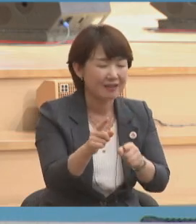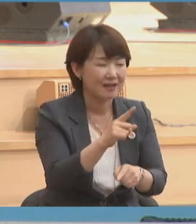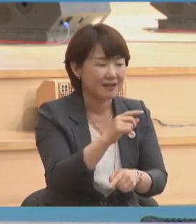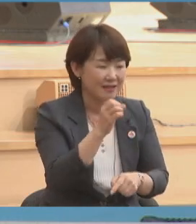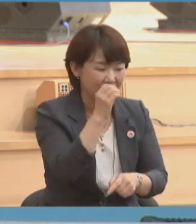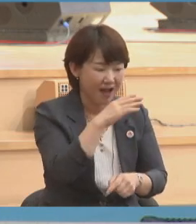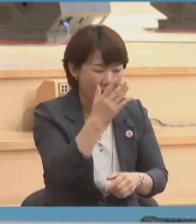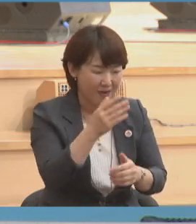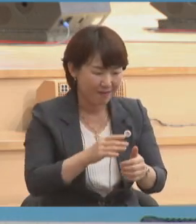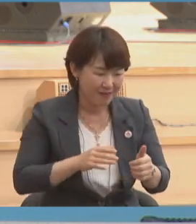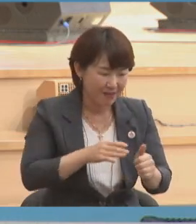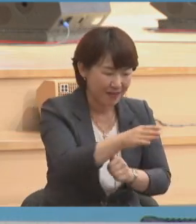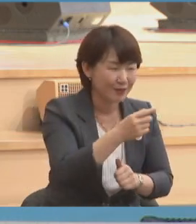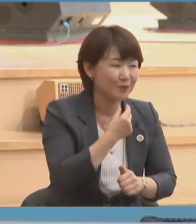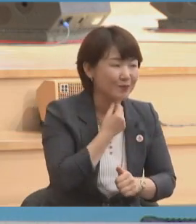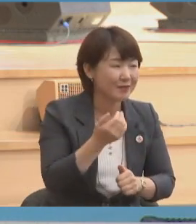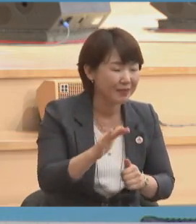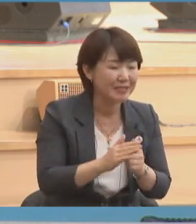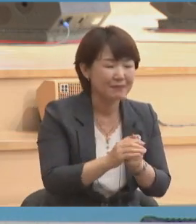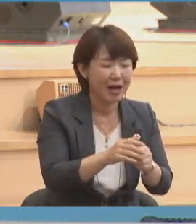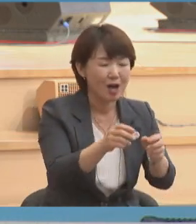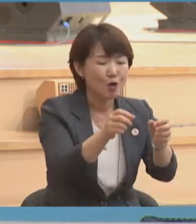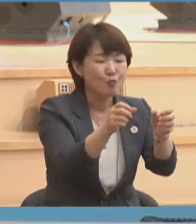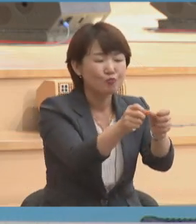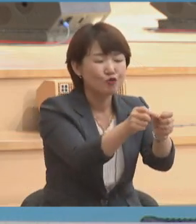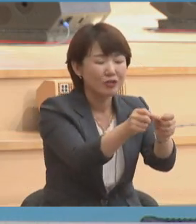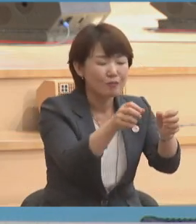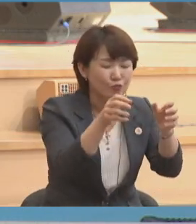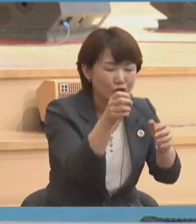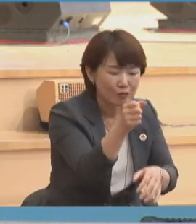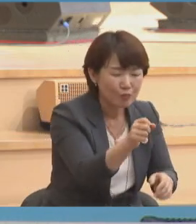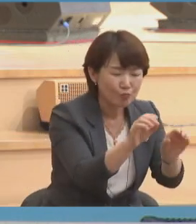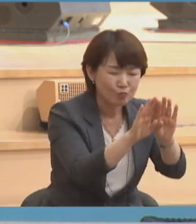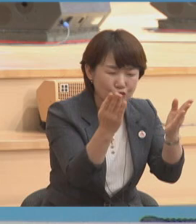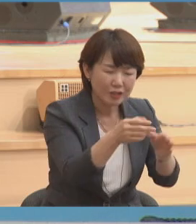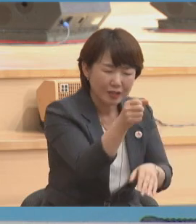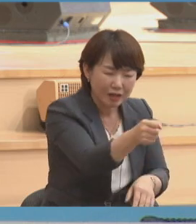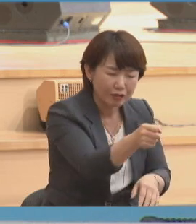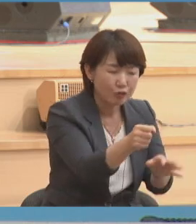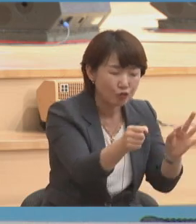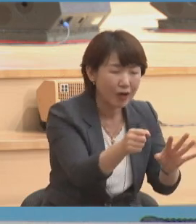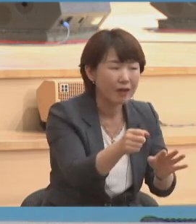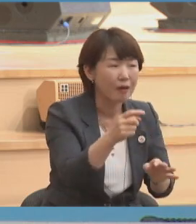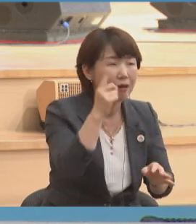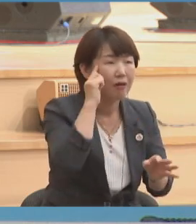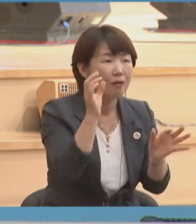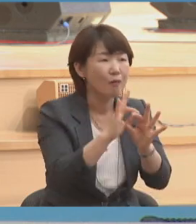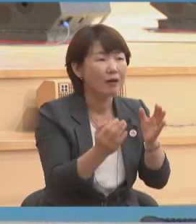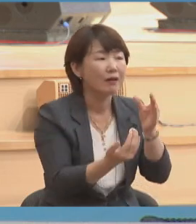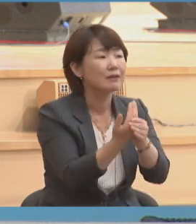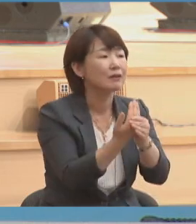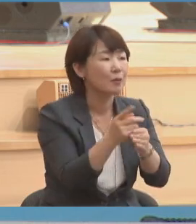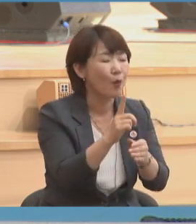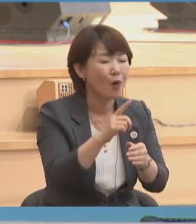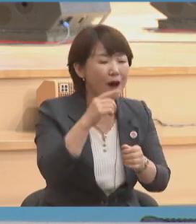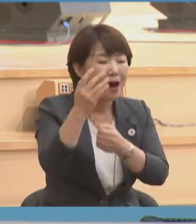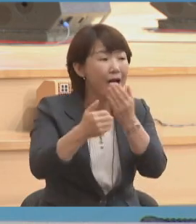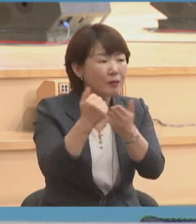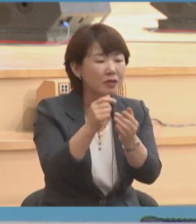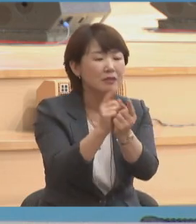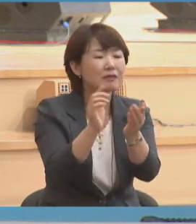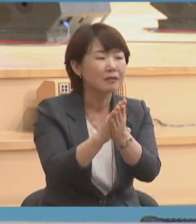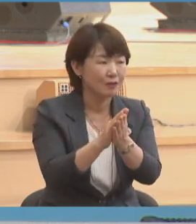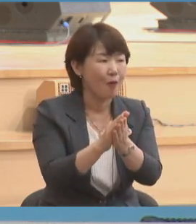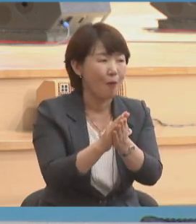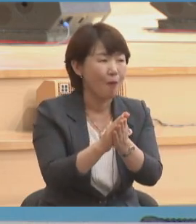싶었지만 문고리를 잡는 순간 예상치 못한 일이 일어났다. 하나님이 친히 나서시겠다라는